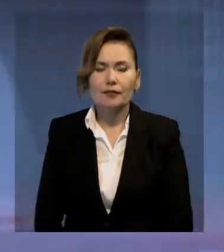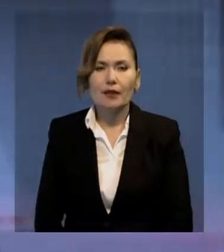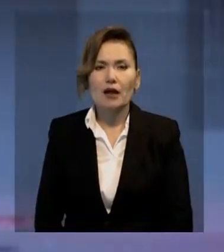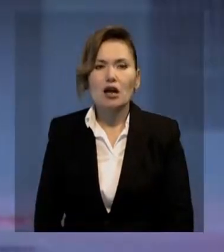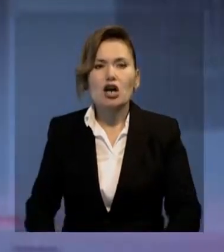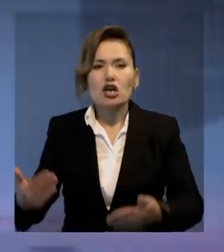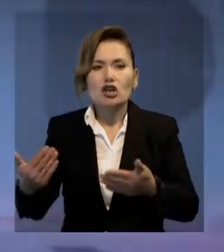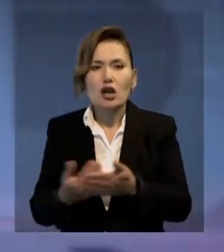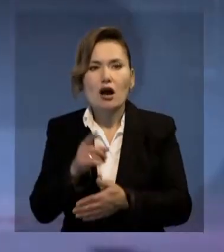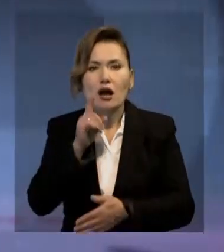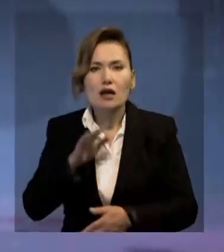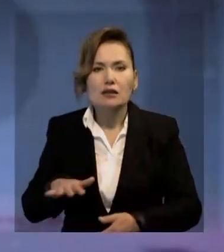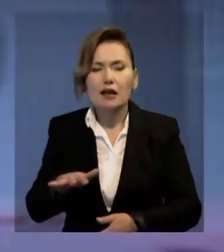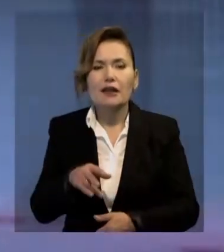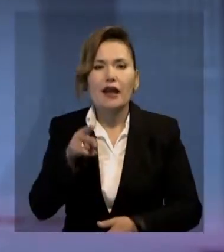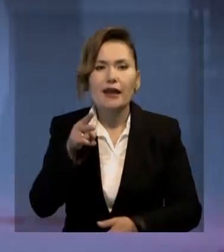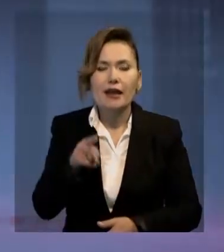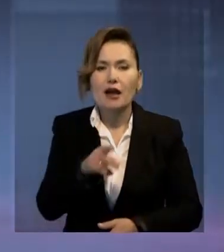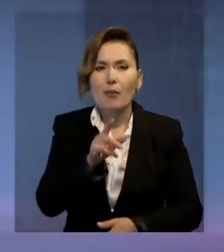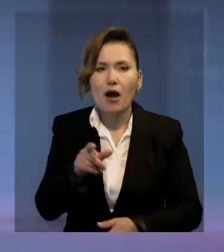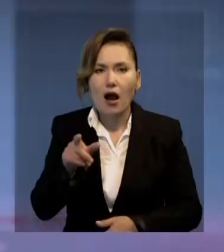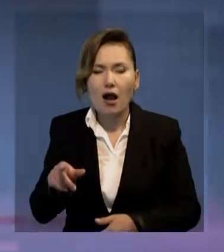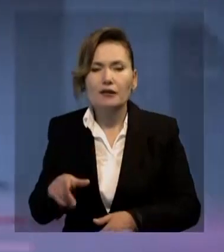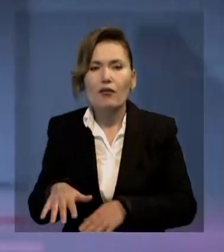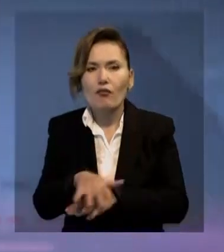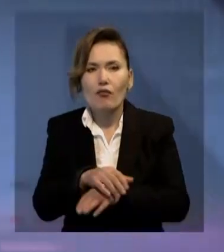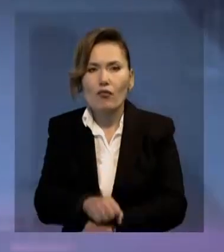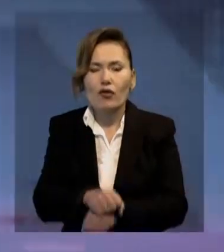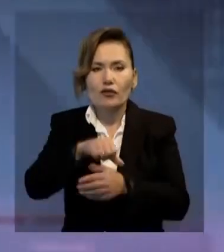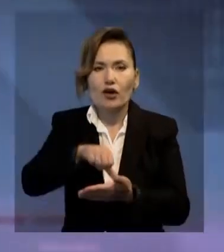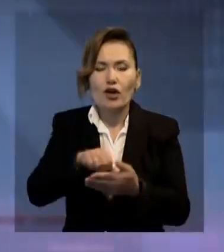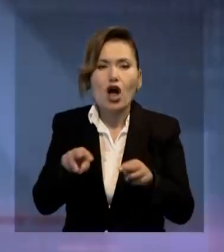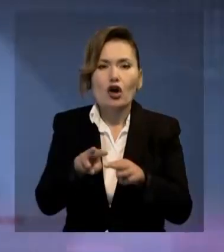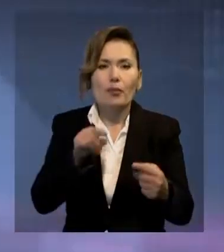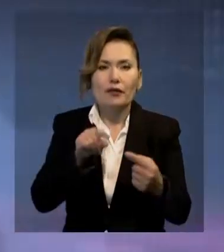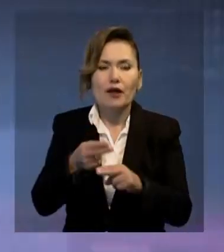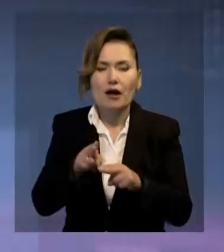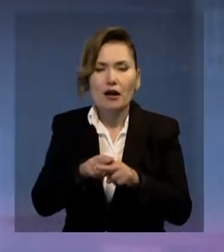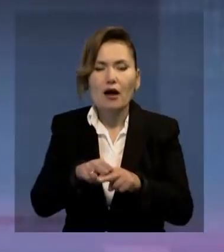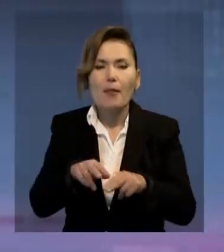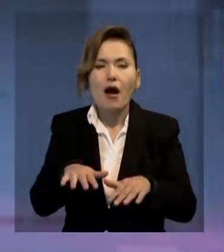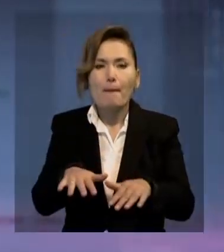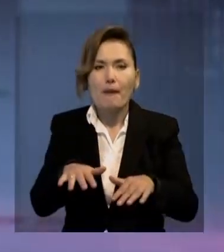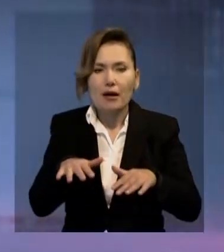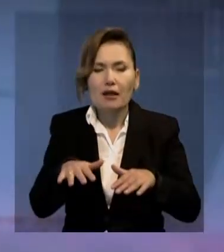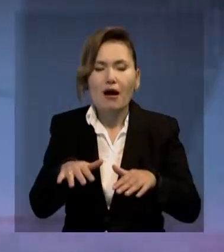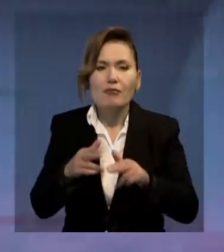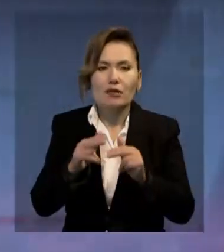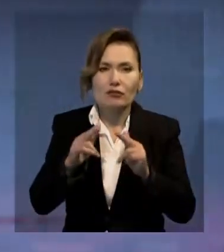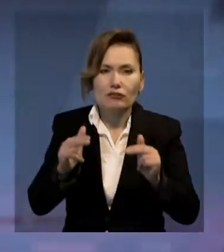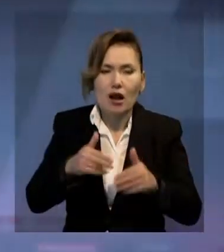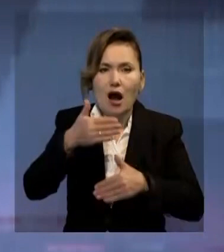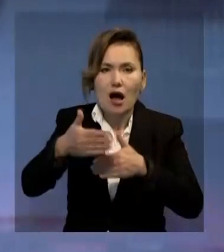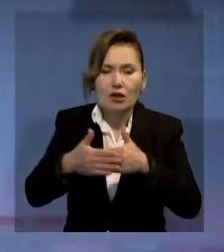Жаңа Зеландияда 2000-ға жуық адам үкіметке қарсы шеруге шықты. Ашулы халық парламент алдына жиналып, мемлекет тарапынан жасалып